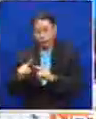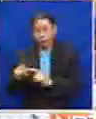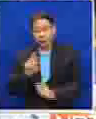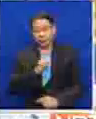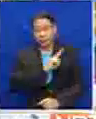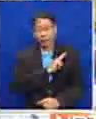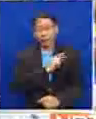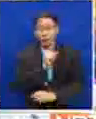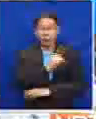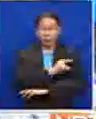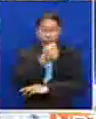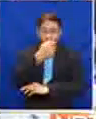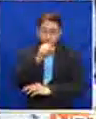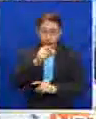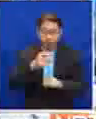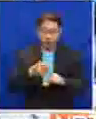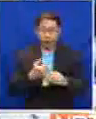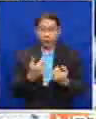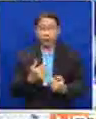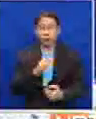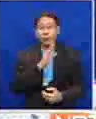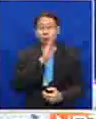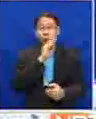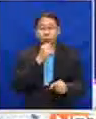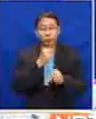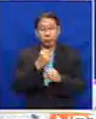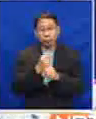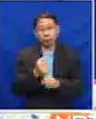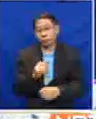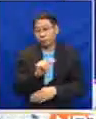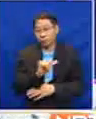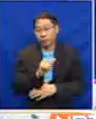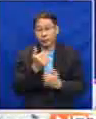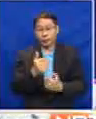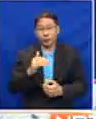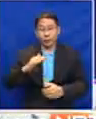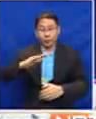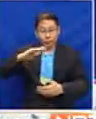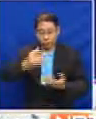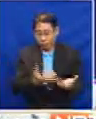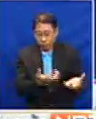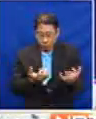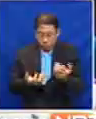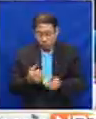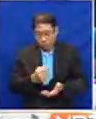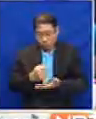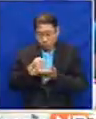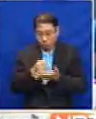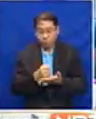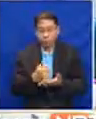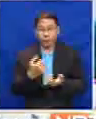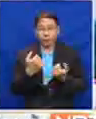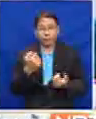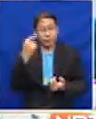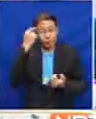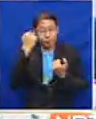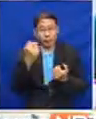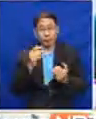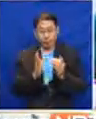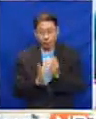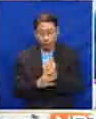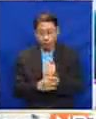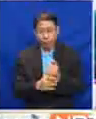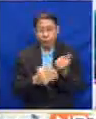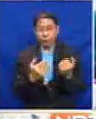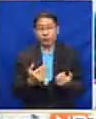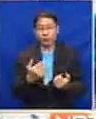วันที่ 10กันยายนนี้หากไม่ดำเนินการทางหน่วยงานต่างๆจะสนธิกำลังเข้าทำการรื้อถอนทั้งหมดต่อไปโดยชาวประมุงพื้น